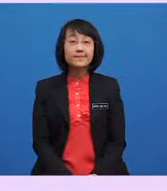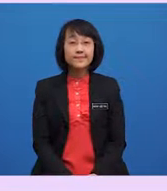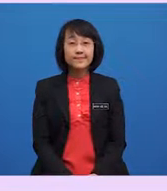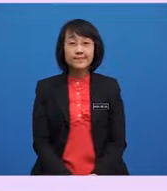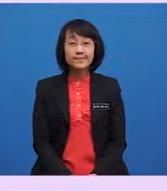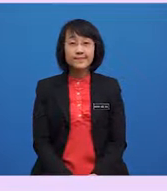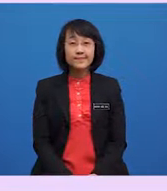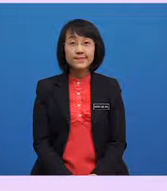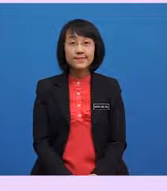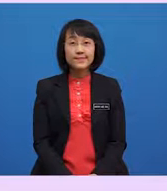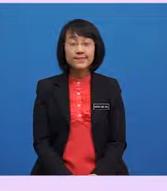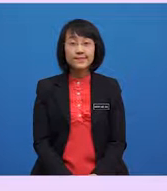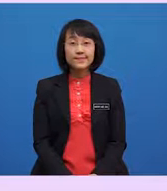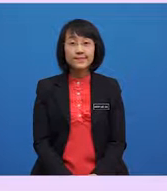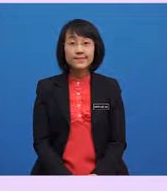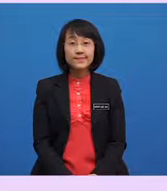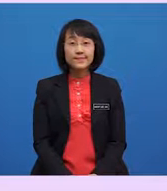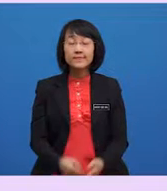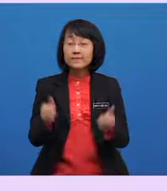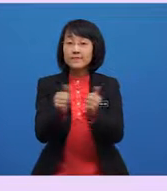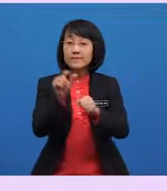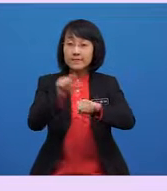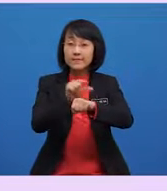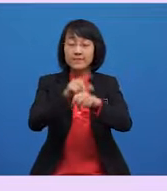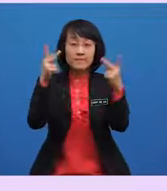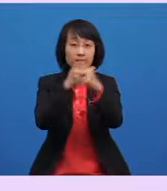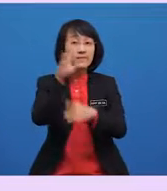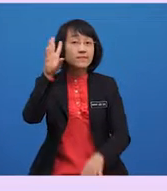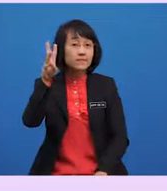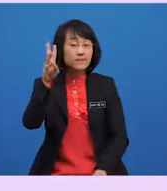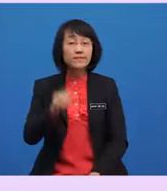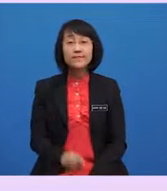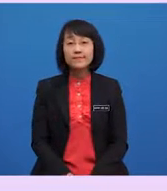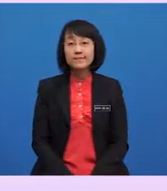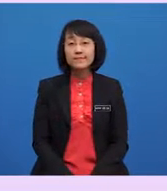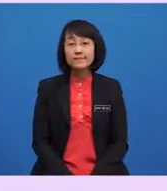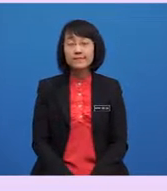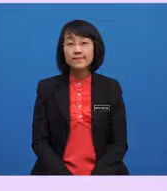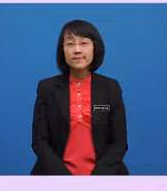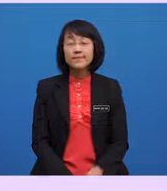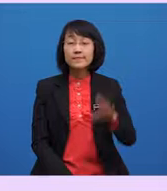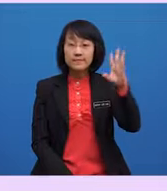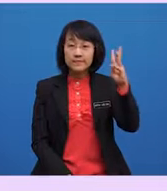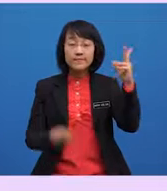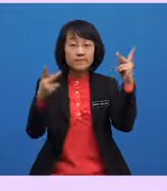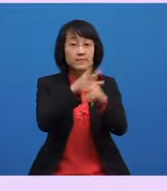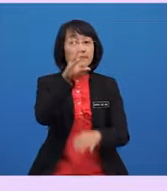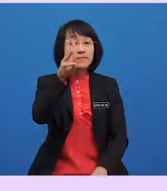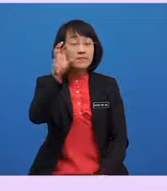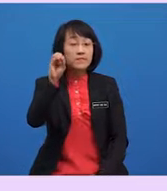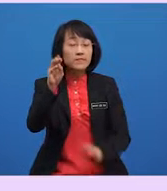1/4 darab 60 minit. Dengan menggunakan sifir 6, 6 darab 60 minit